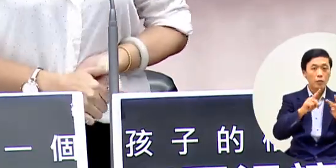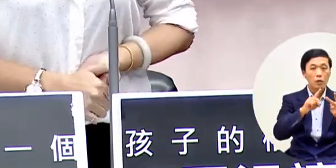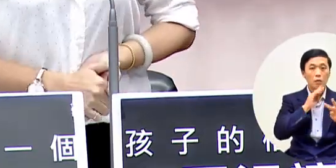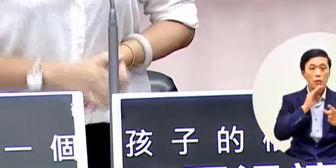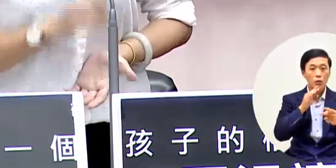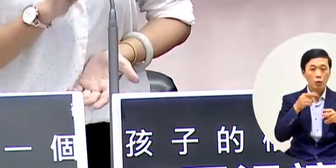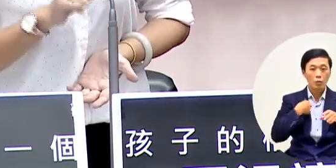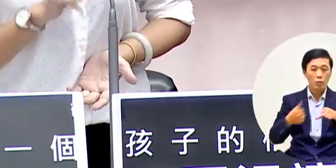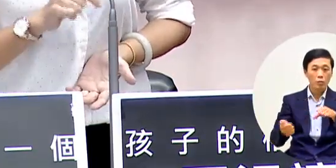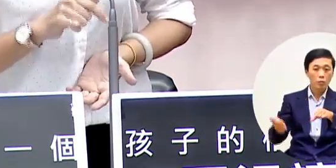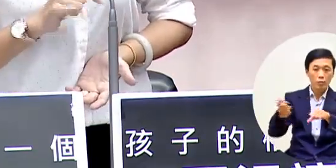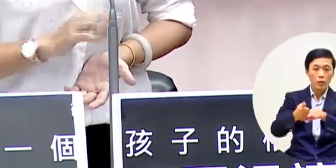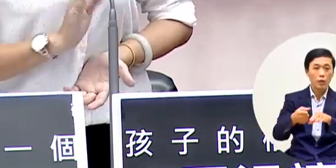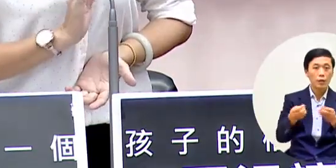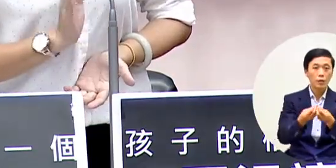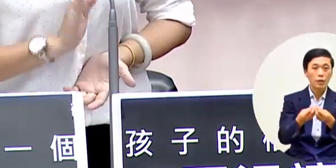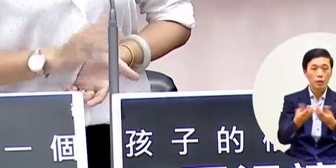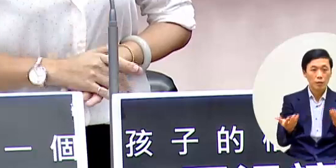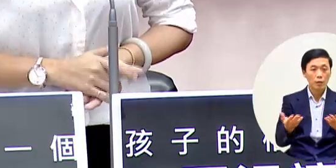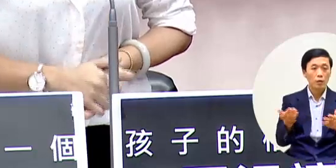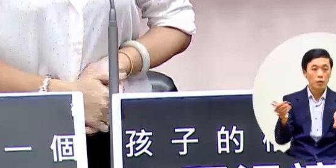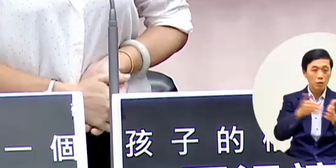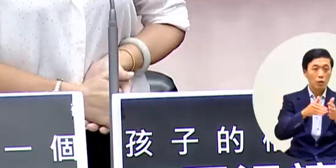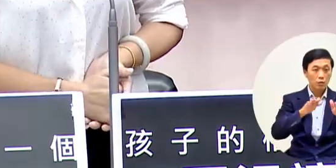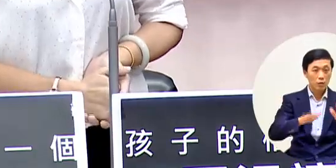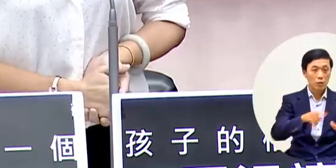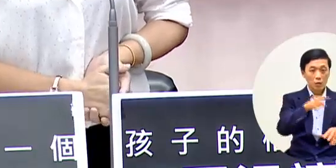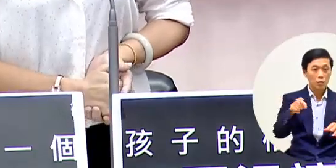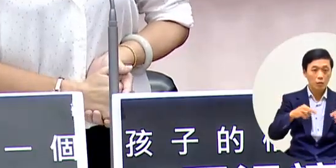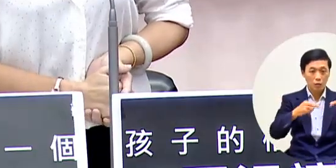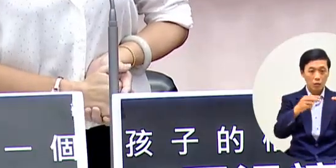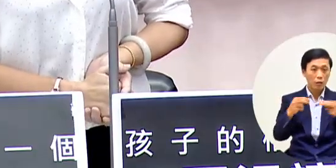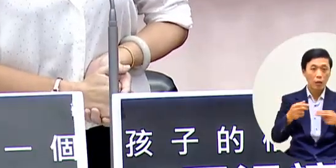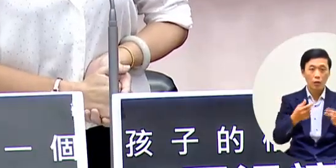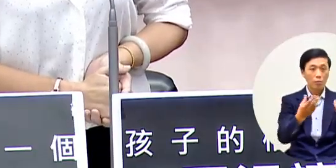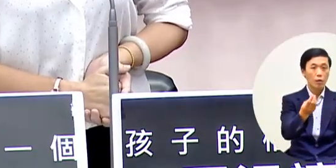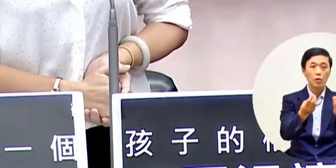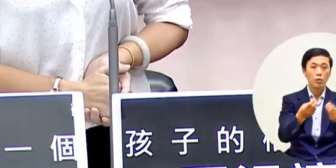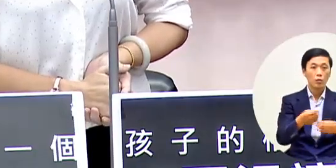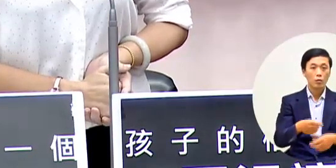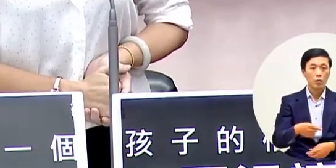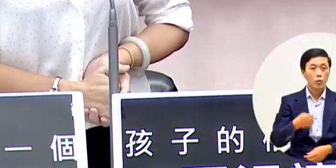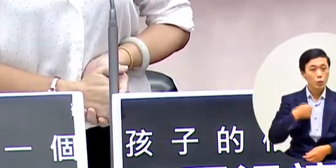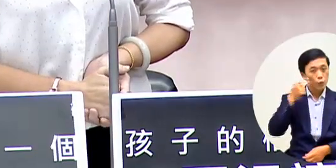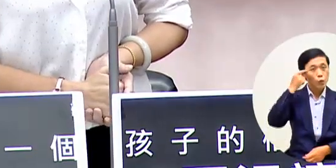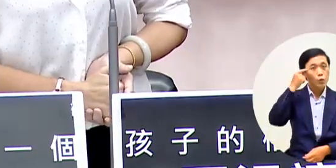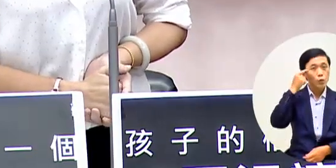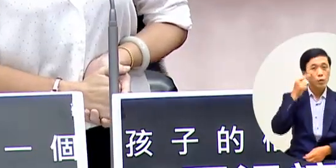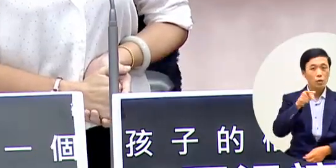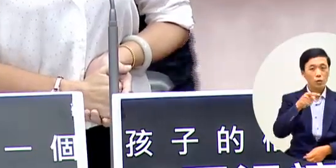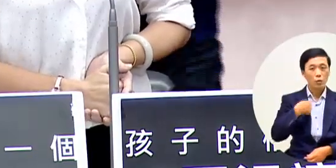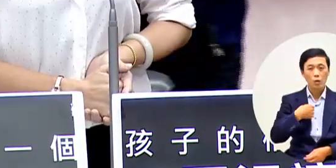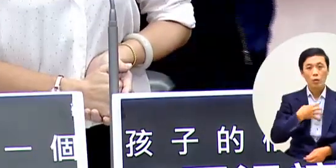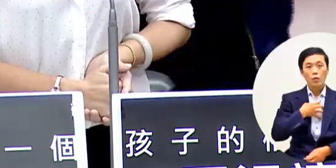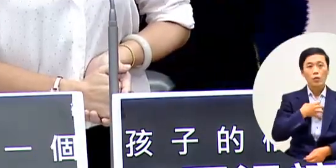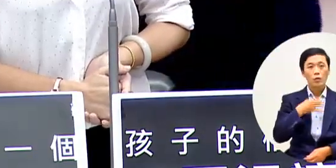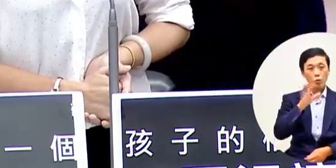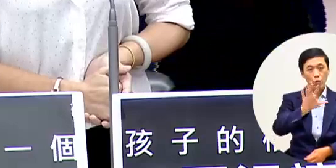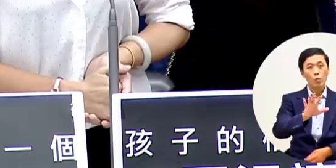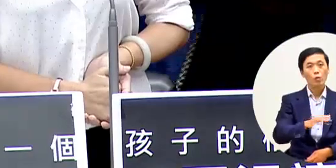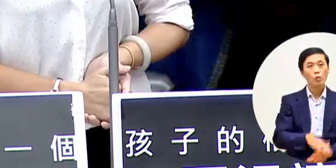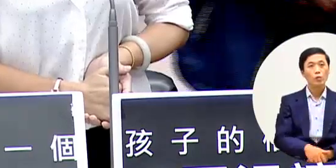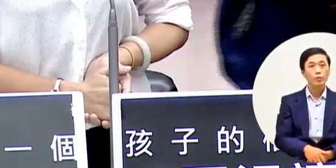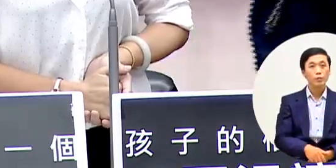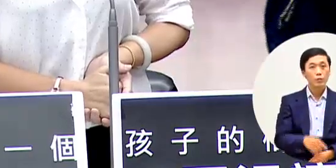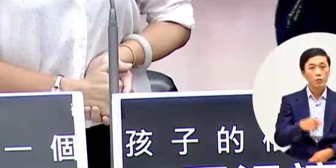车？到现在为止不见你们改善，我觉得这个还蛮讶异的、哦。作